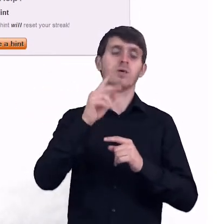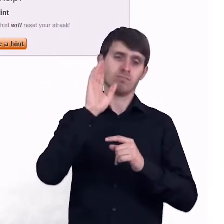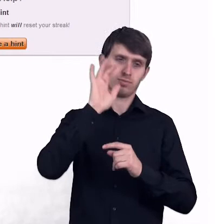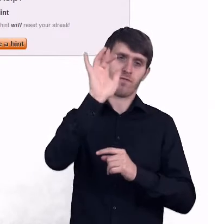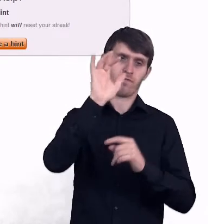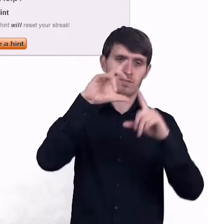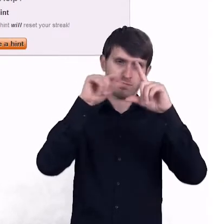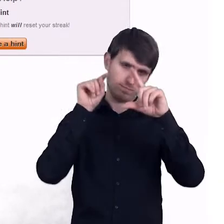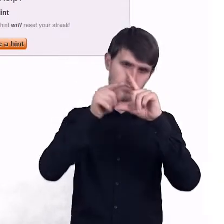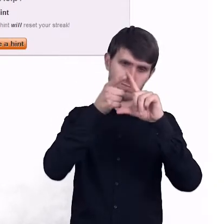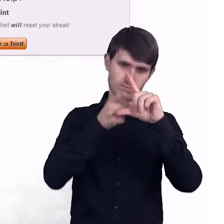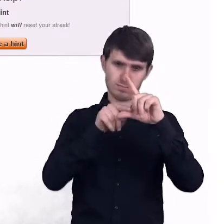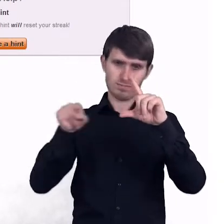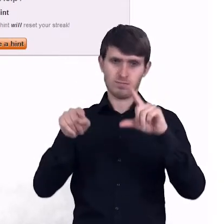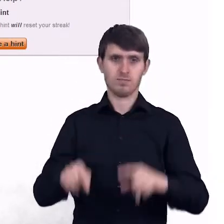skali